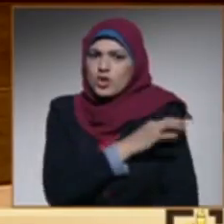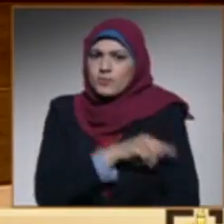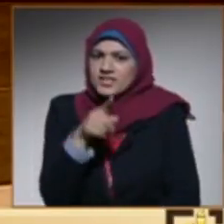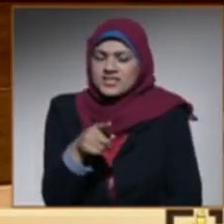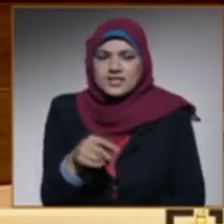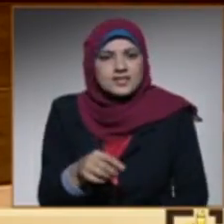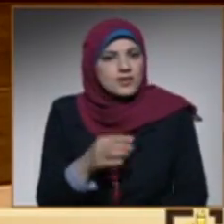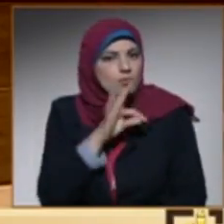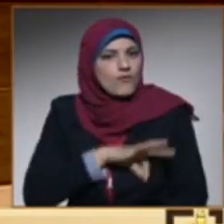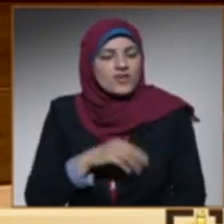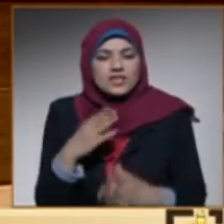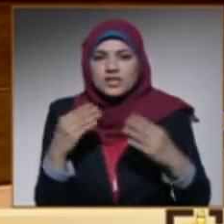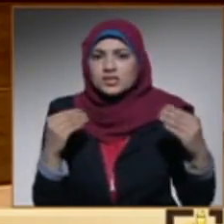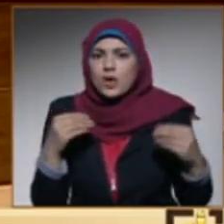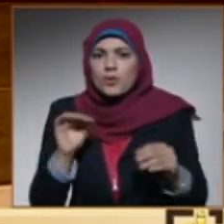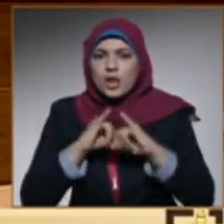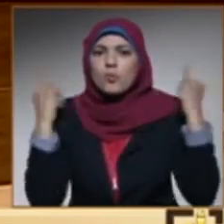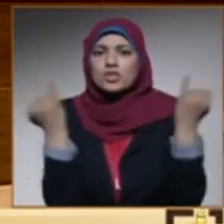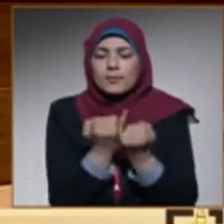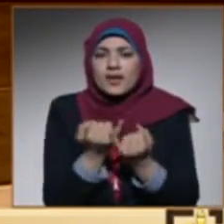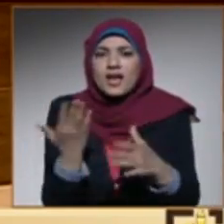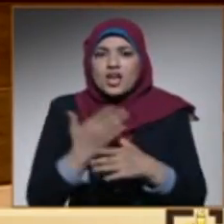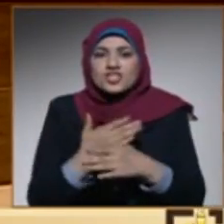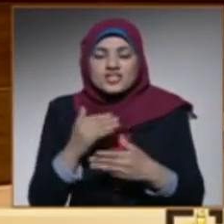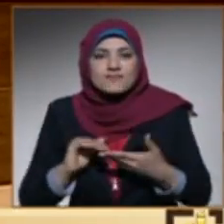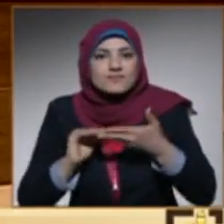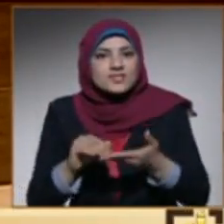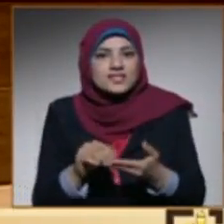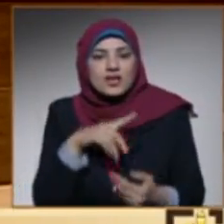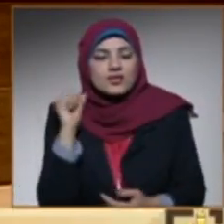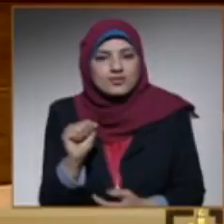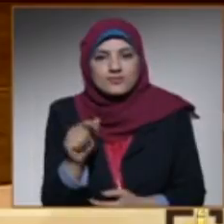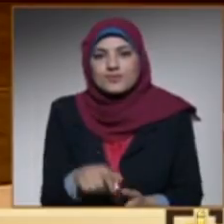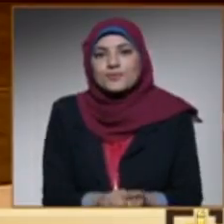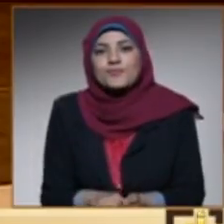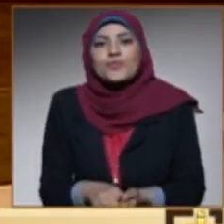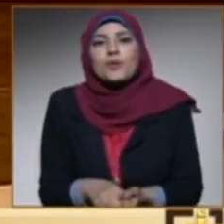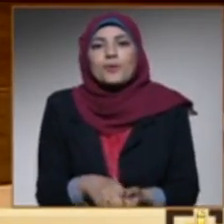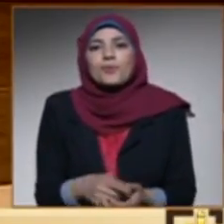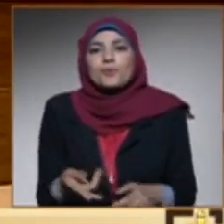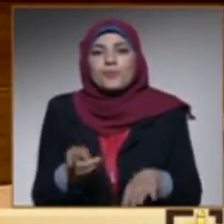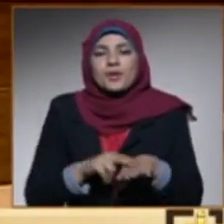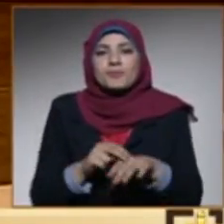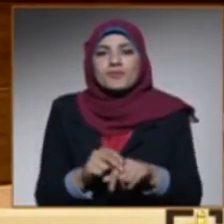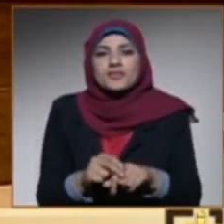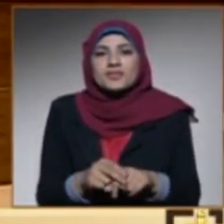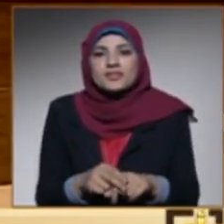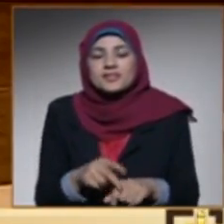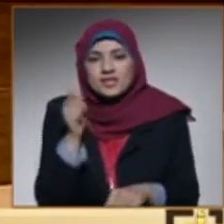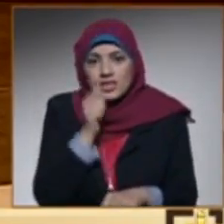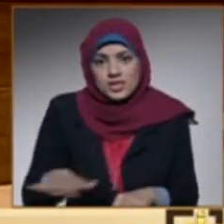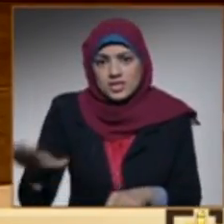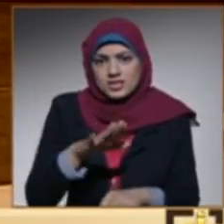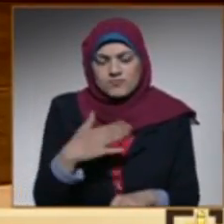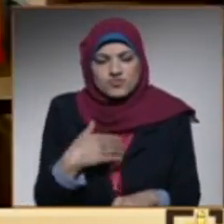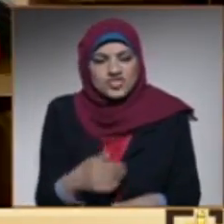للاشخاص ديت، وديت مش مجرد تجربه ان الناس بتشتغل، لا دي اثبات كبير او بران كبير ان الناس ديت ما هماش